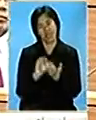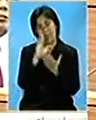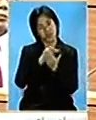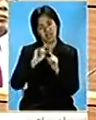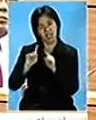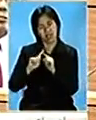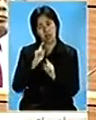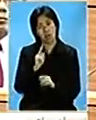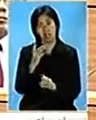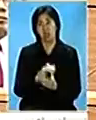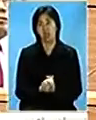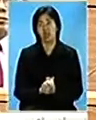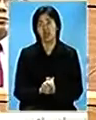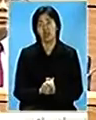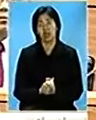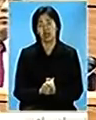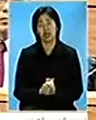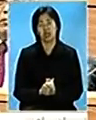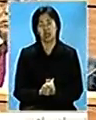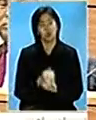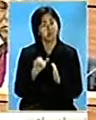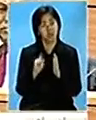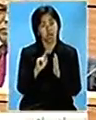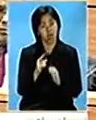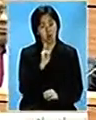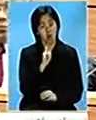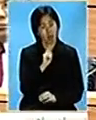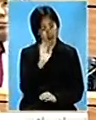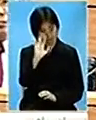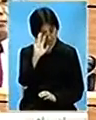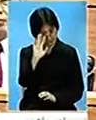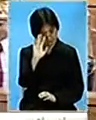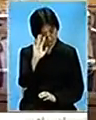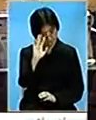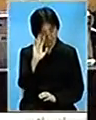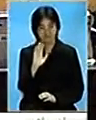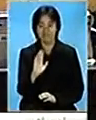ศเนี่ย ท่านประธานครับต้องบอกว่า เสียหายนะครับ อย่างไร คืออย่างนี้